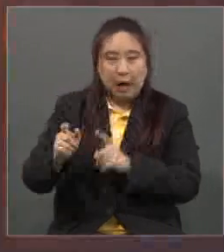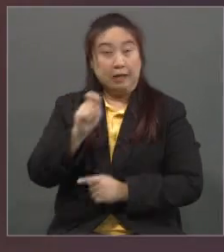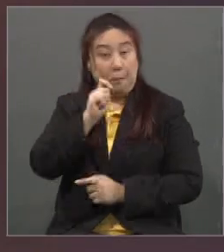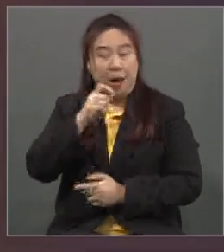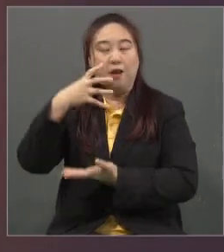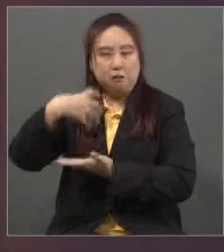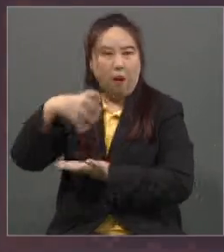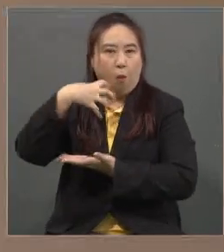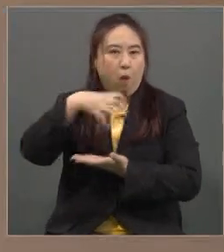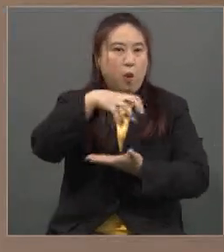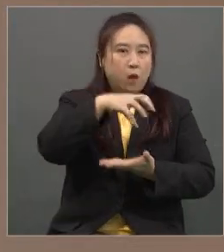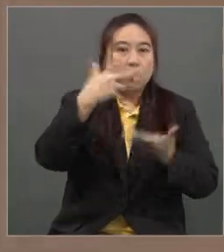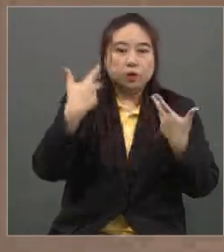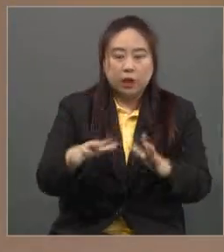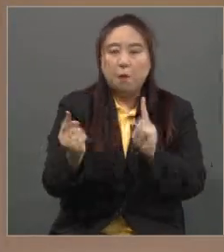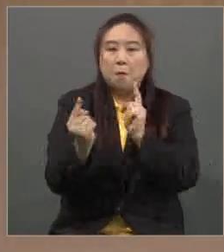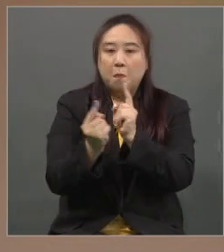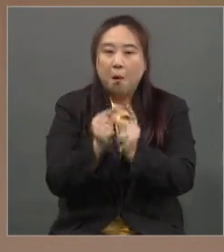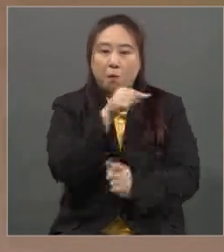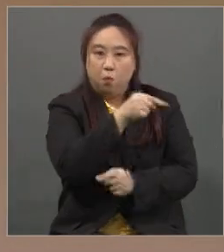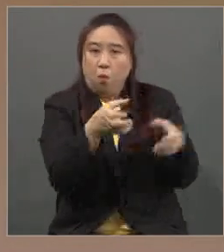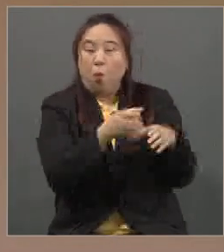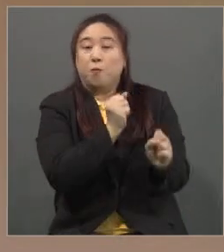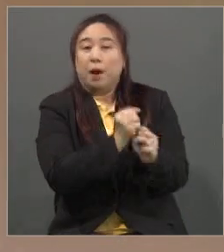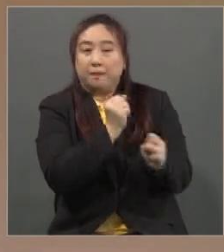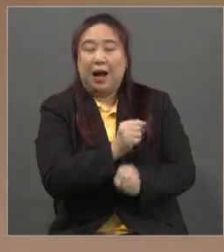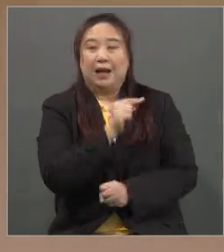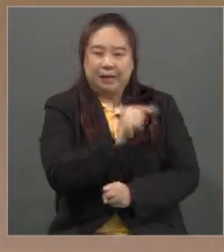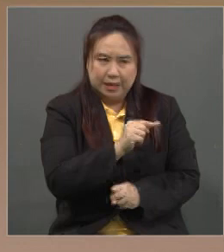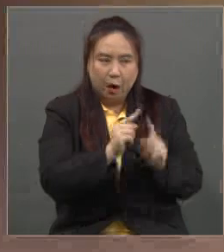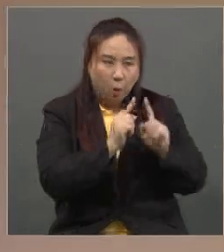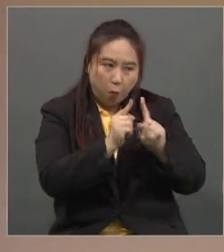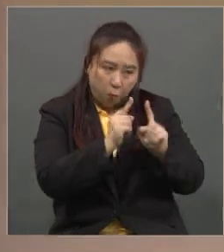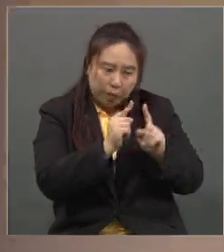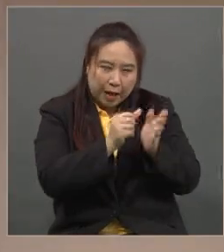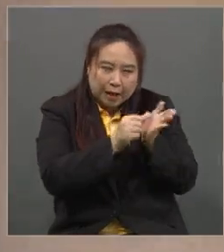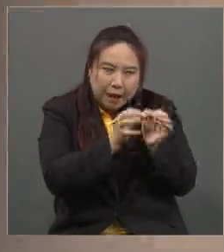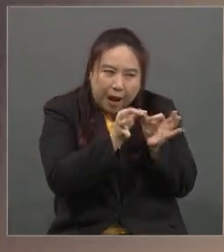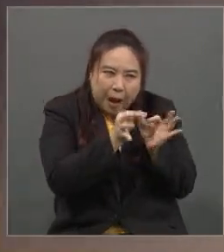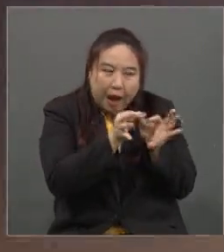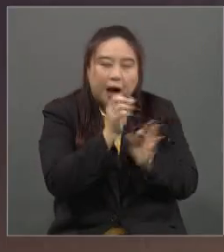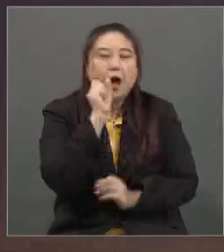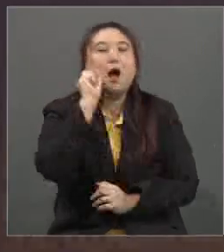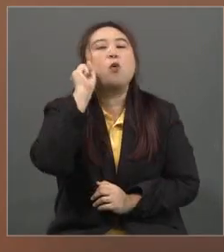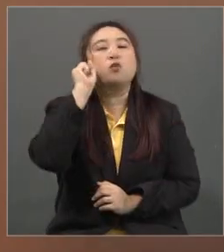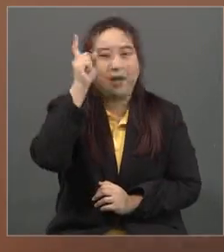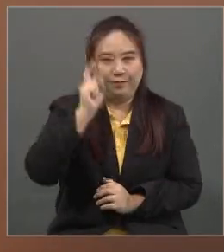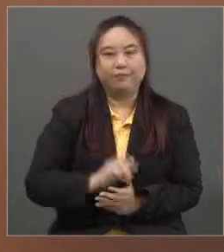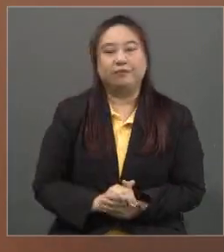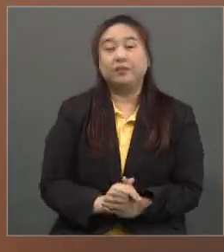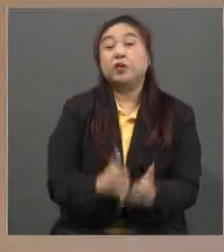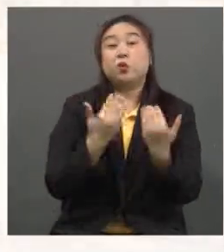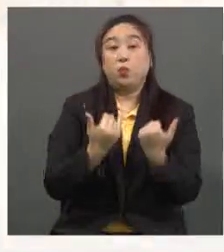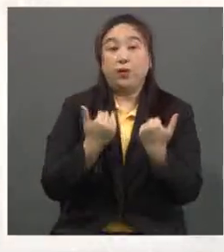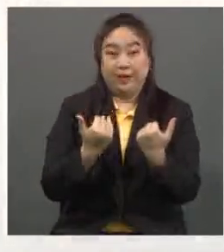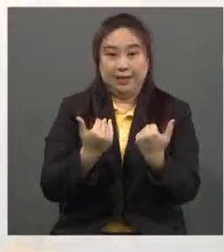และก็มีโอกาสไปเจอกับทีมงานของเพจสุขชาวบ้านและมีการพูดคุยและปรับความเข้าใจกันครับ แล้ววันนี้นะคะนายสนธิยาก็เดินท